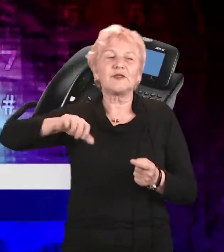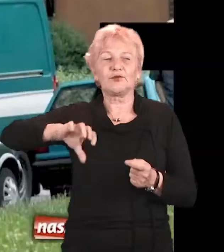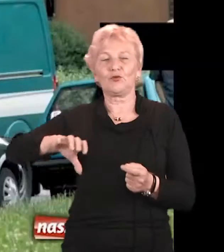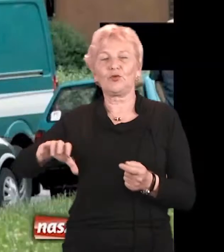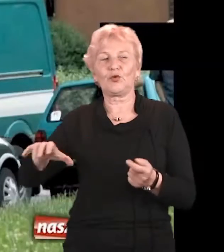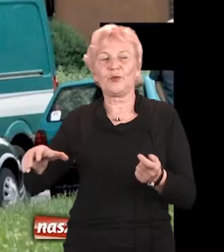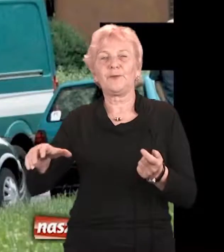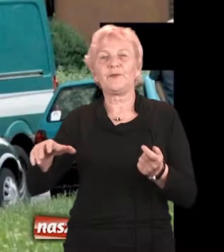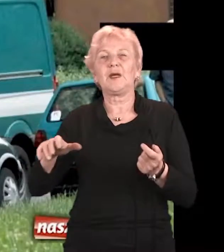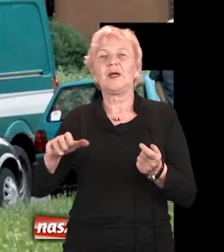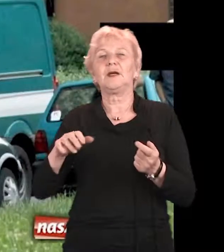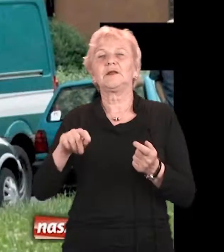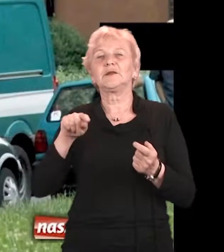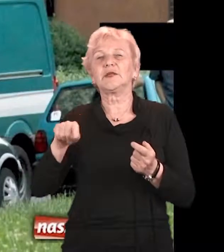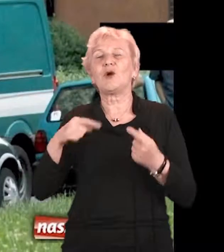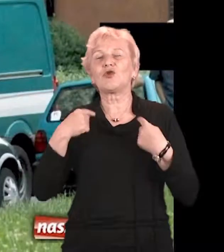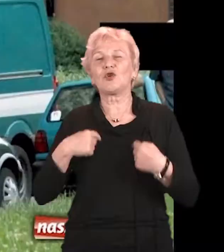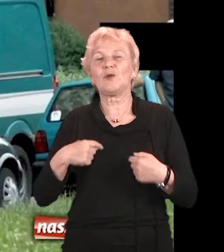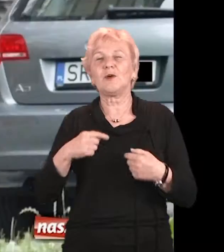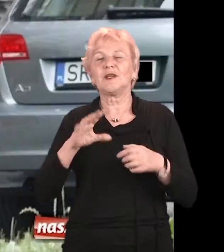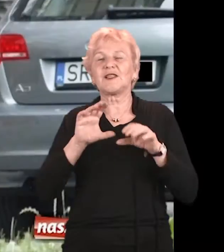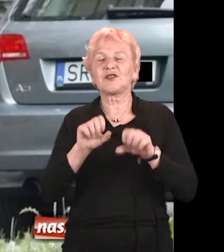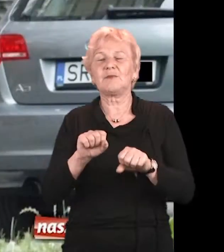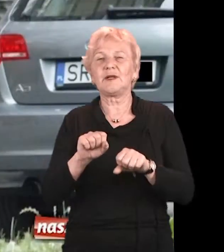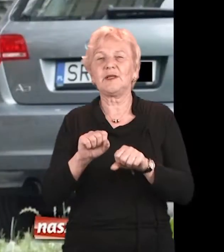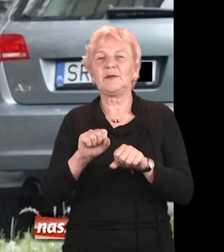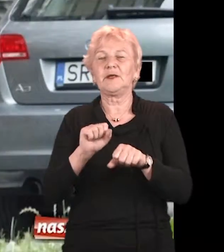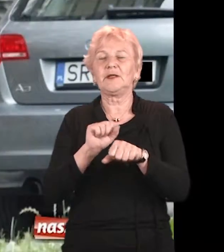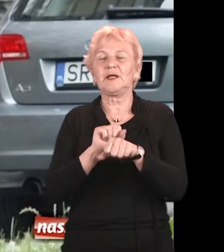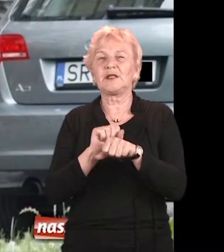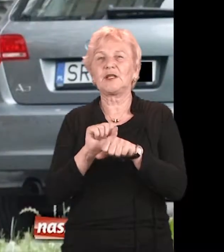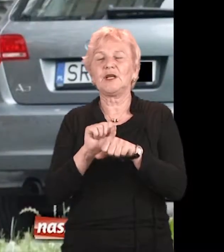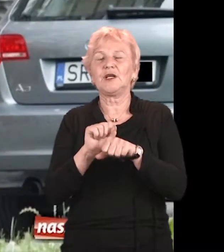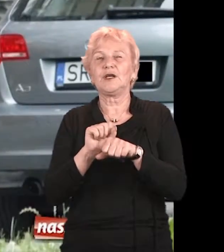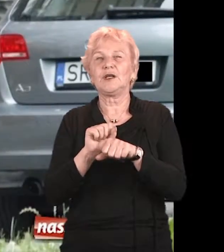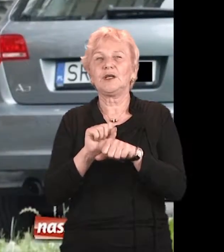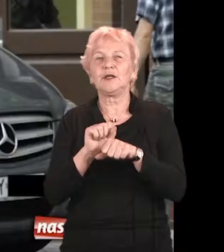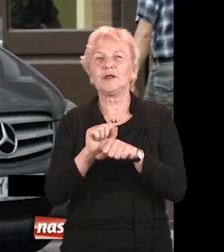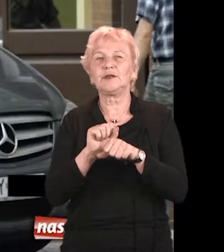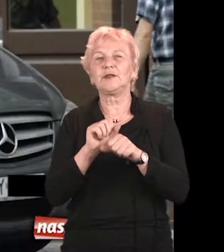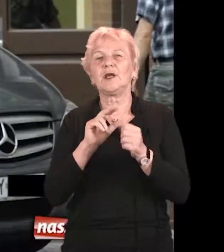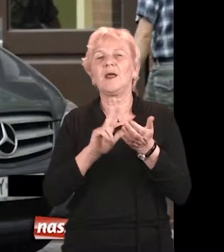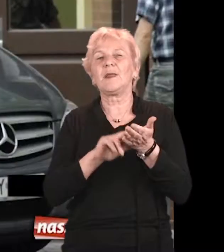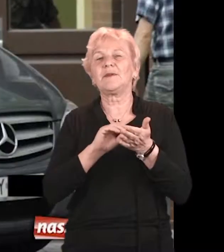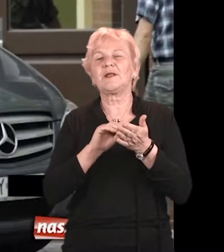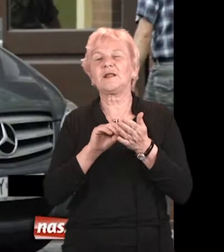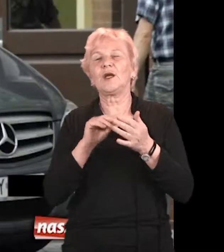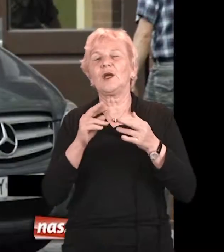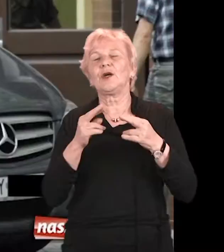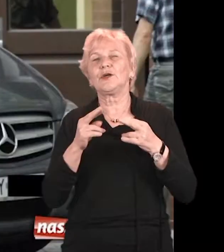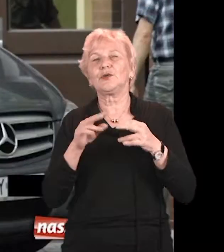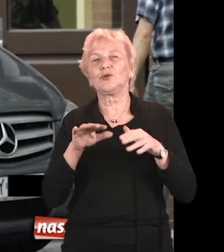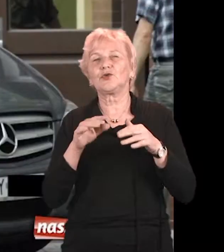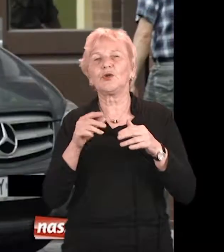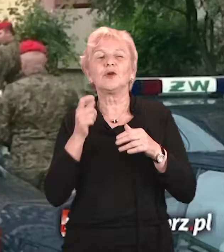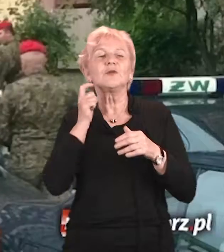kierownikiem. Zatrzymanym przedstawiane są różne zarzuty, ale chodzi m.in. o nadużywanie uprawnień, które przysługują w ramach pełnionej służby